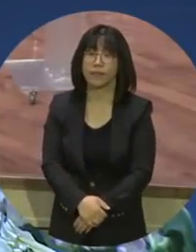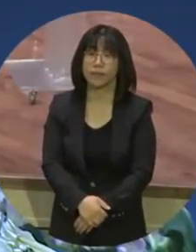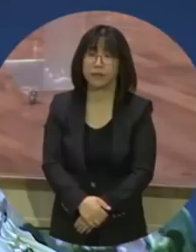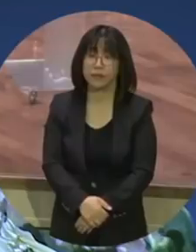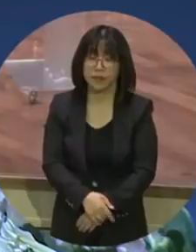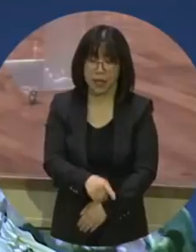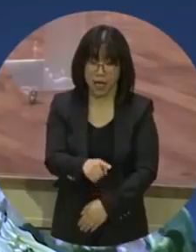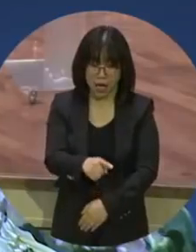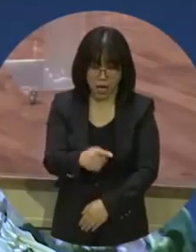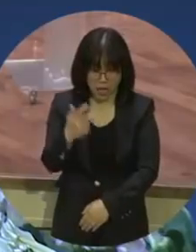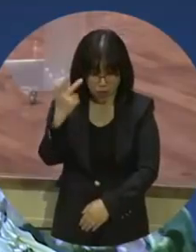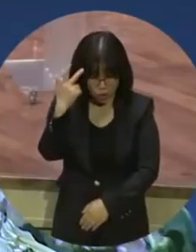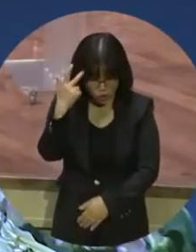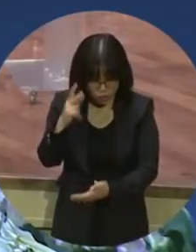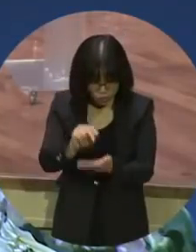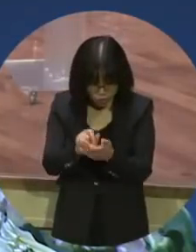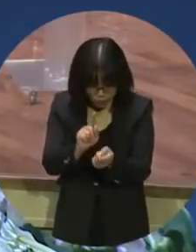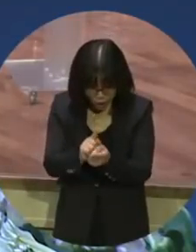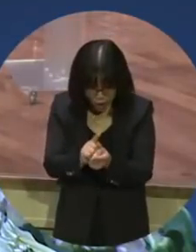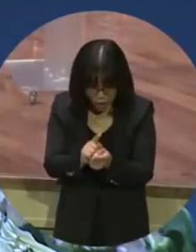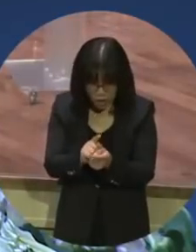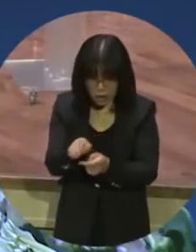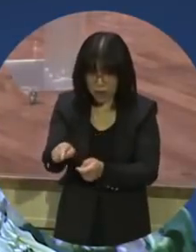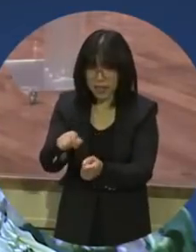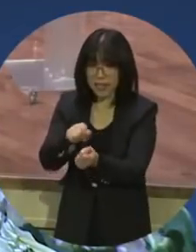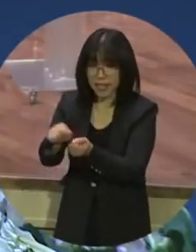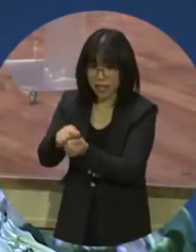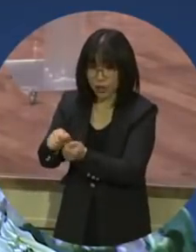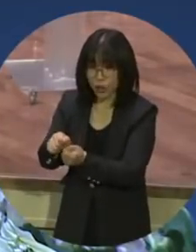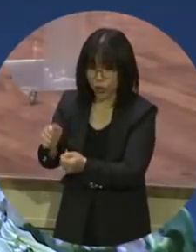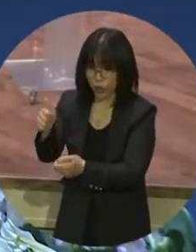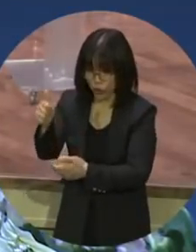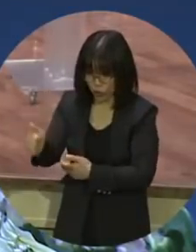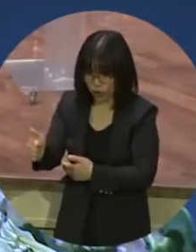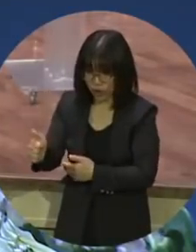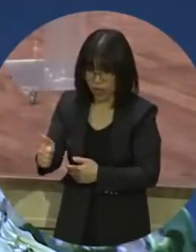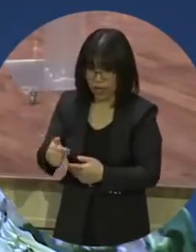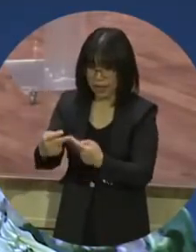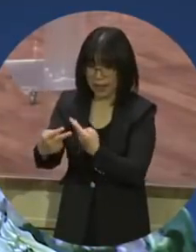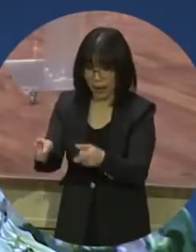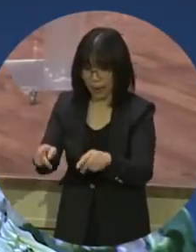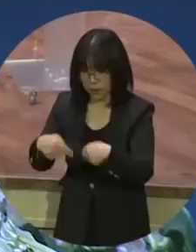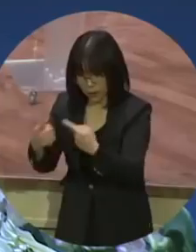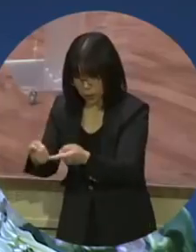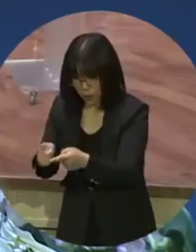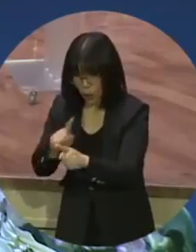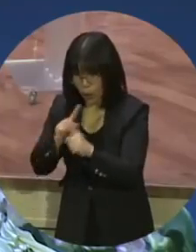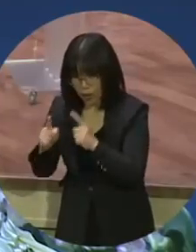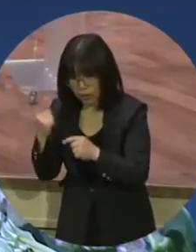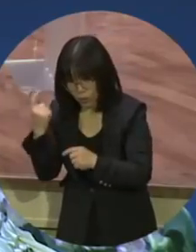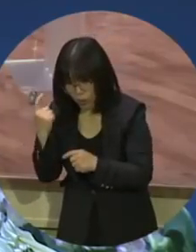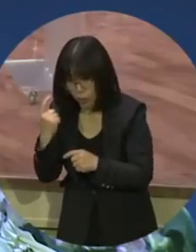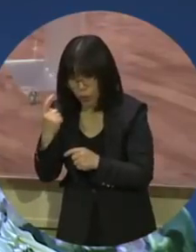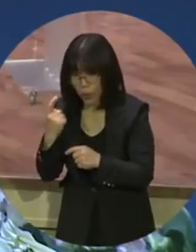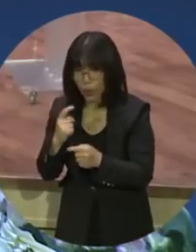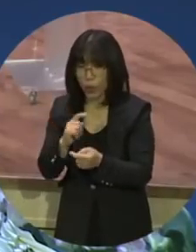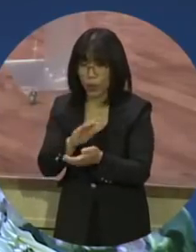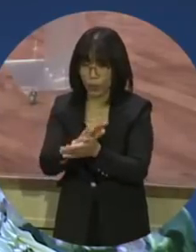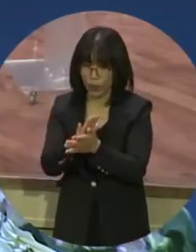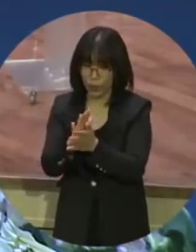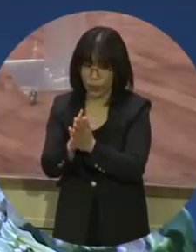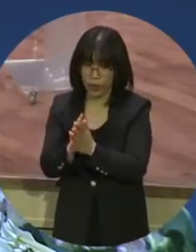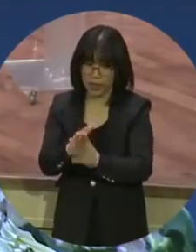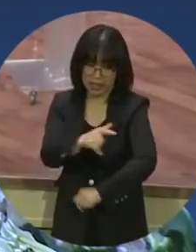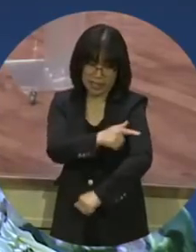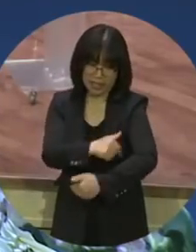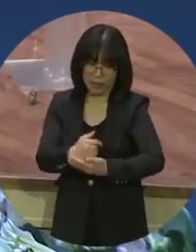가진 자들이 와서 복음을 받고 수시로 이 세탁소에 와서 다락방에 참석해서 말씀을 듣고 있습니다. 집사님